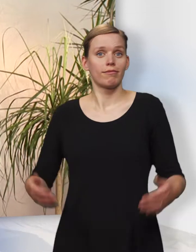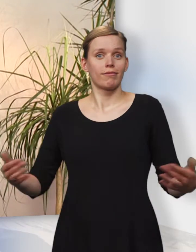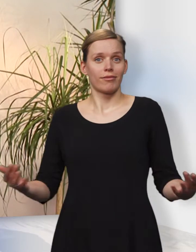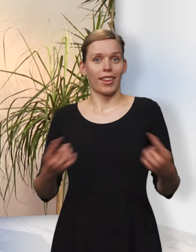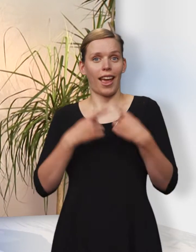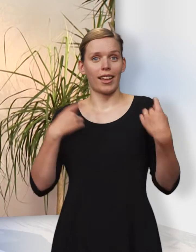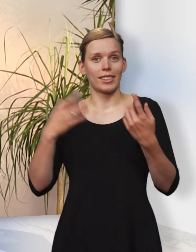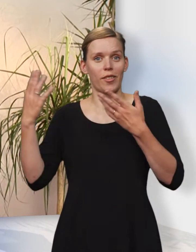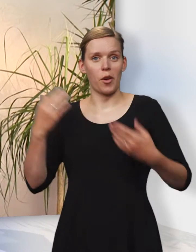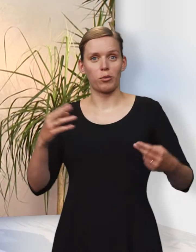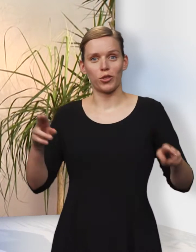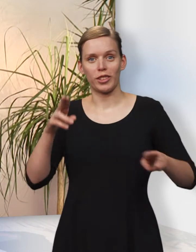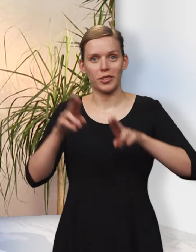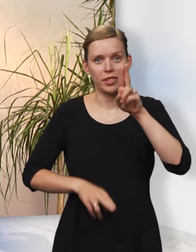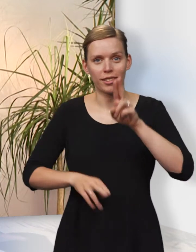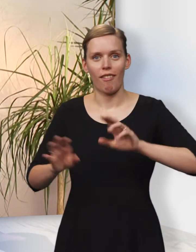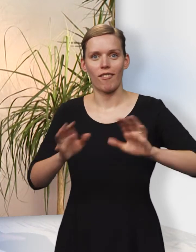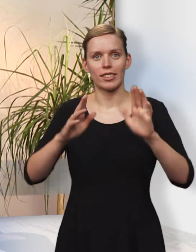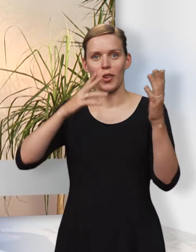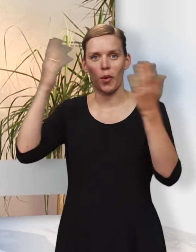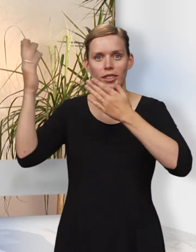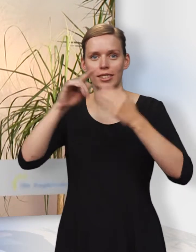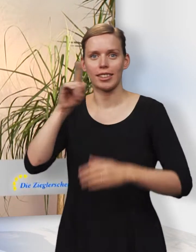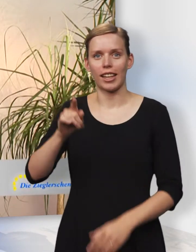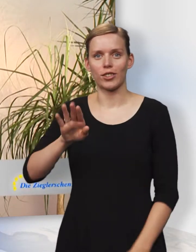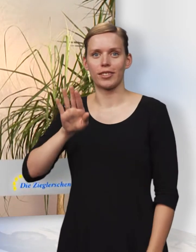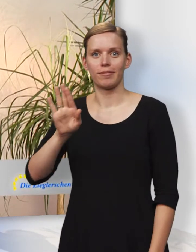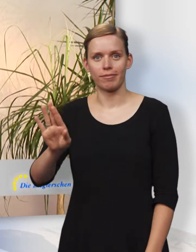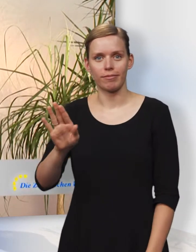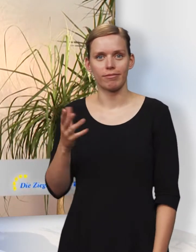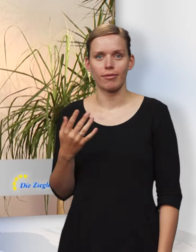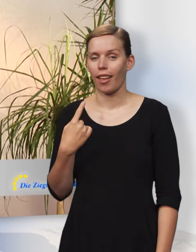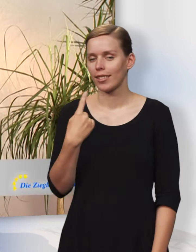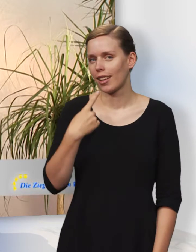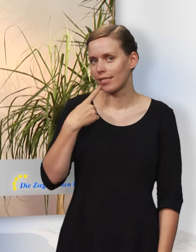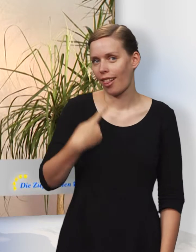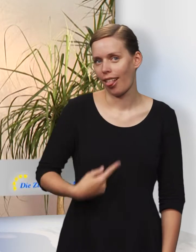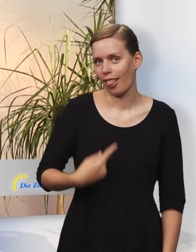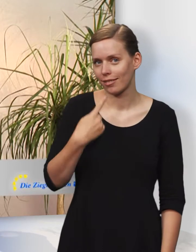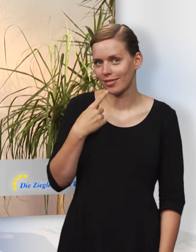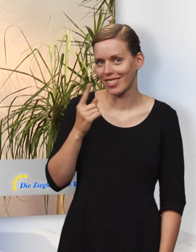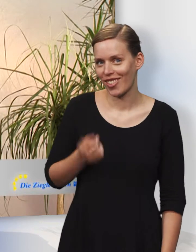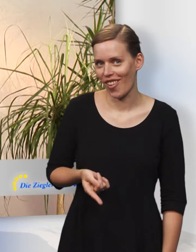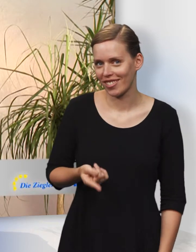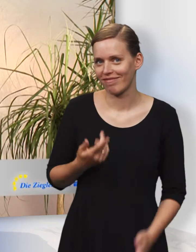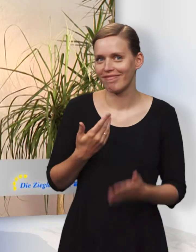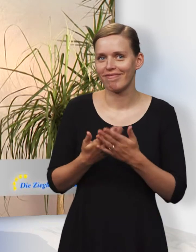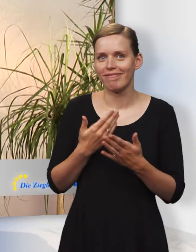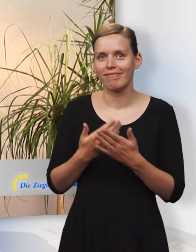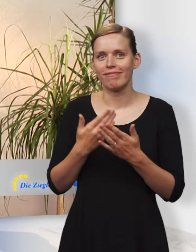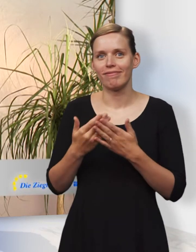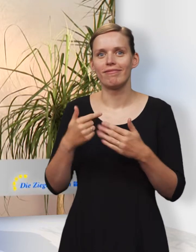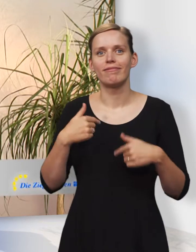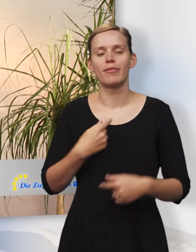Herzlich willkommen zur Stunde des Höchsten, dem Fernsehgottesdienst der Ziegloschen. Damit Ihnen das Wasser im Mund zusammenläuft, lese ich